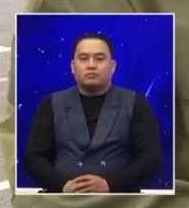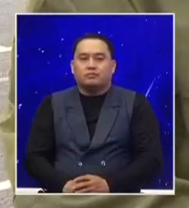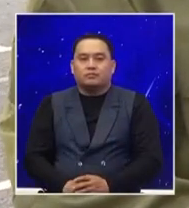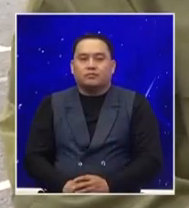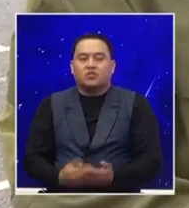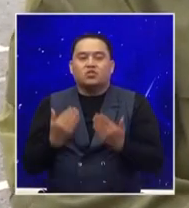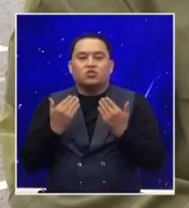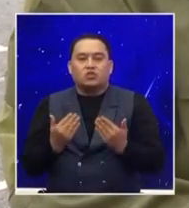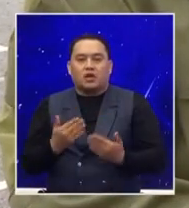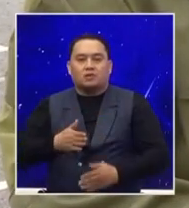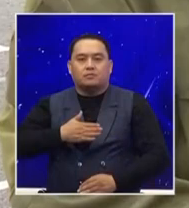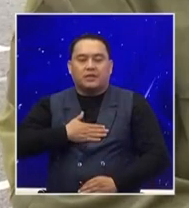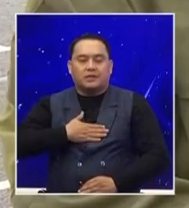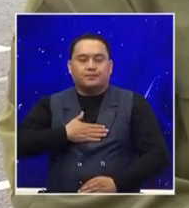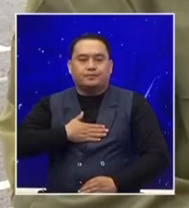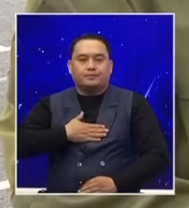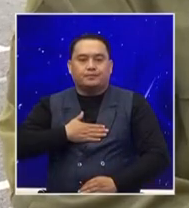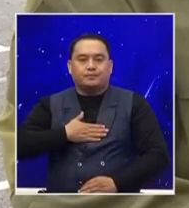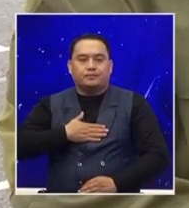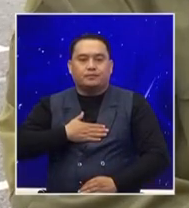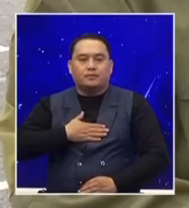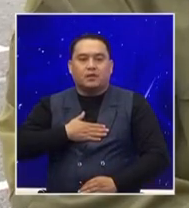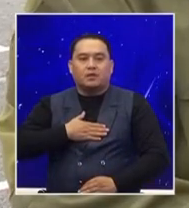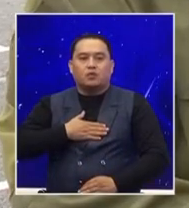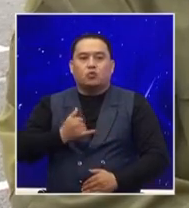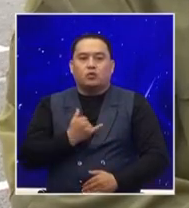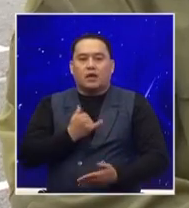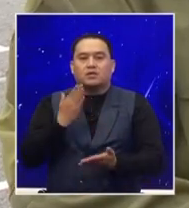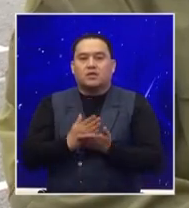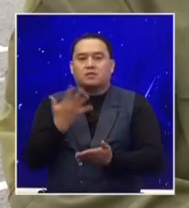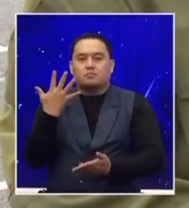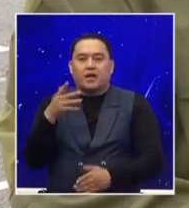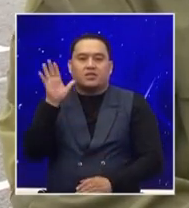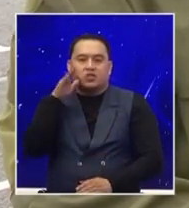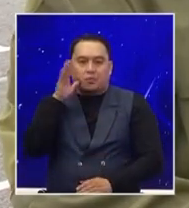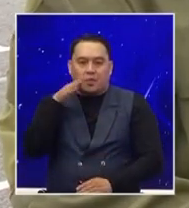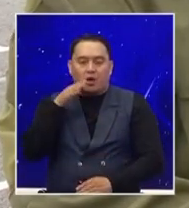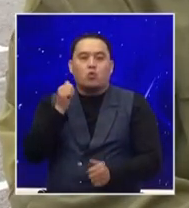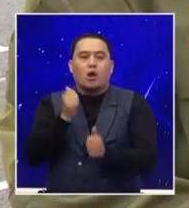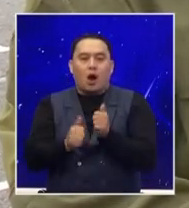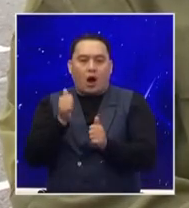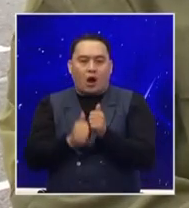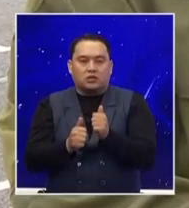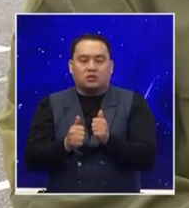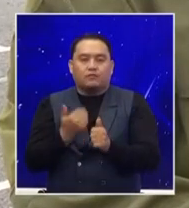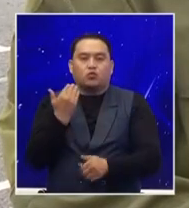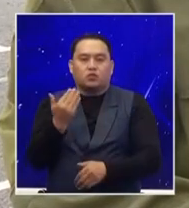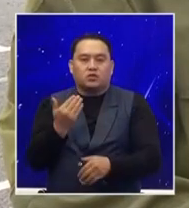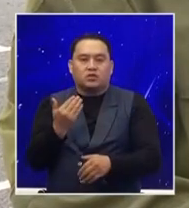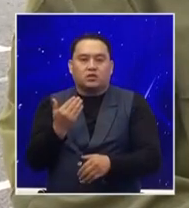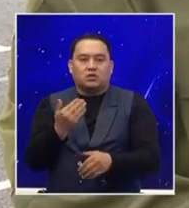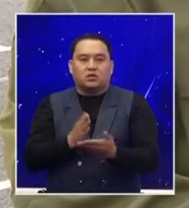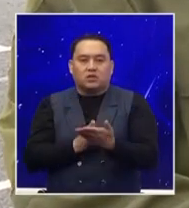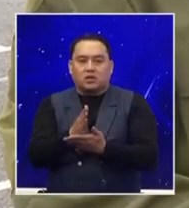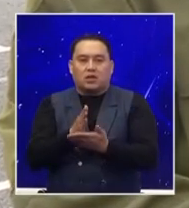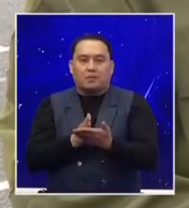В настоящее время в питомнике имеется 5 служебных собак. У каждого из них свое